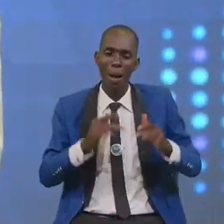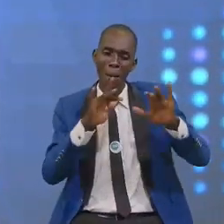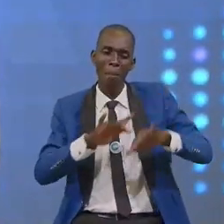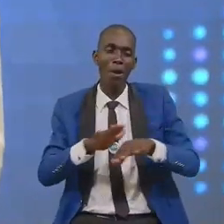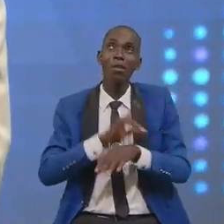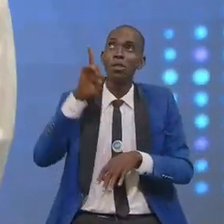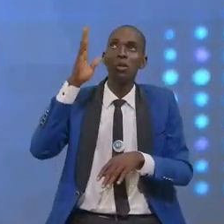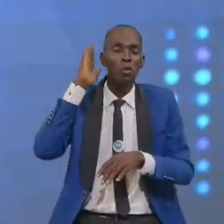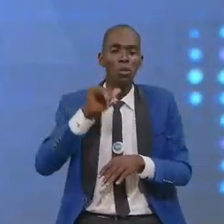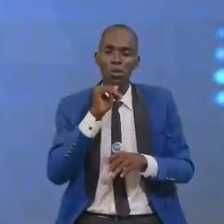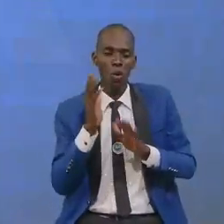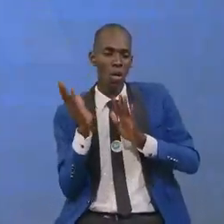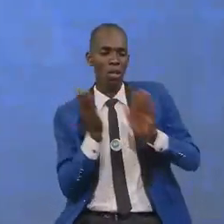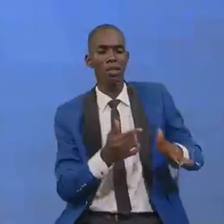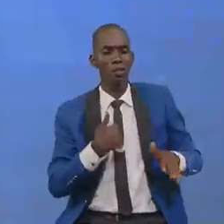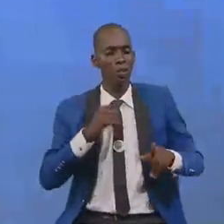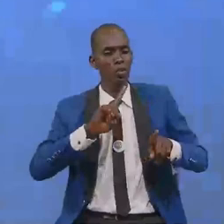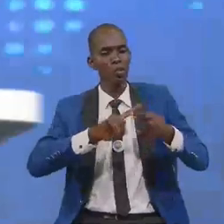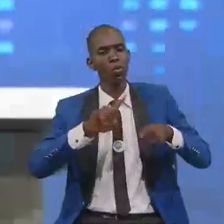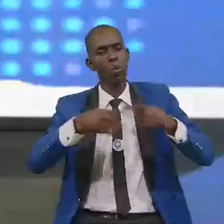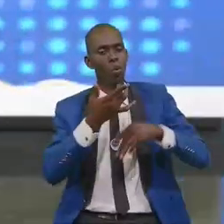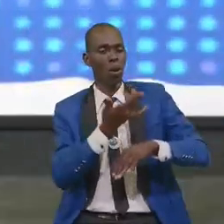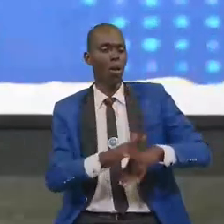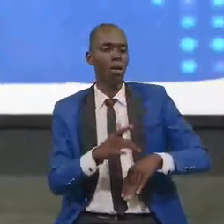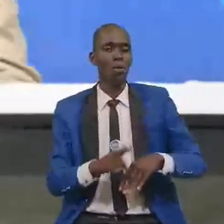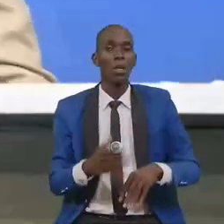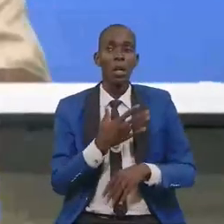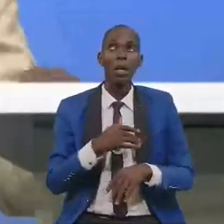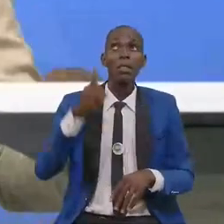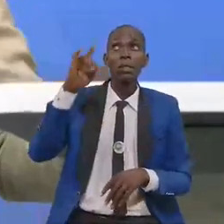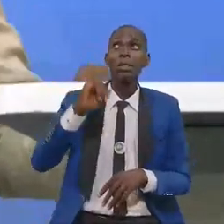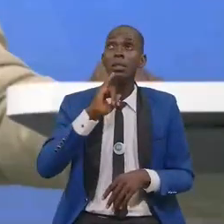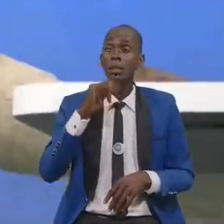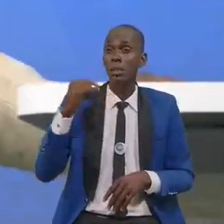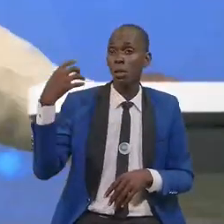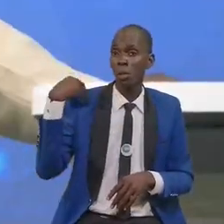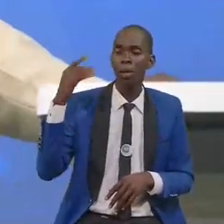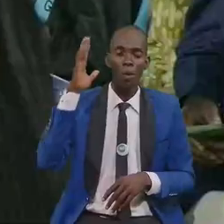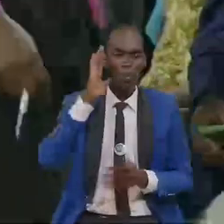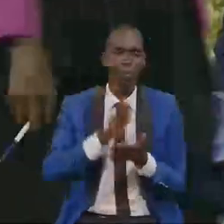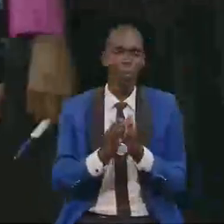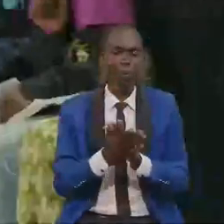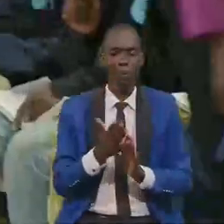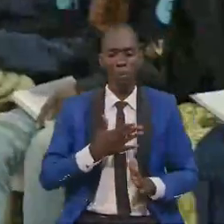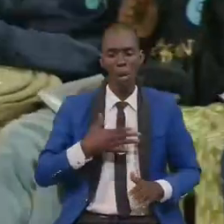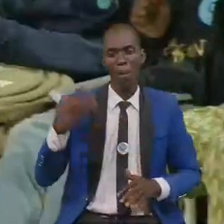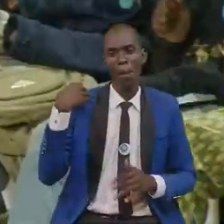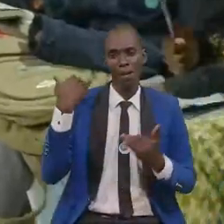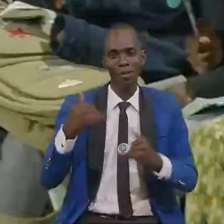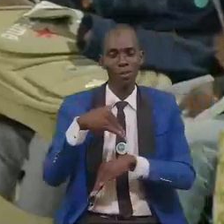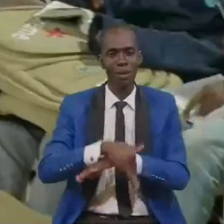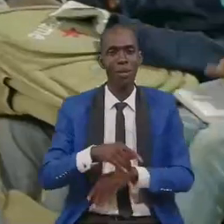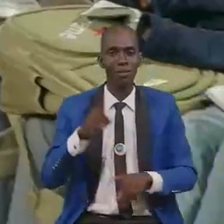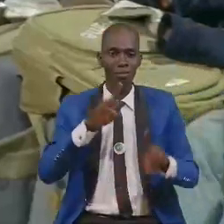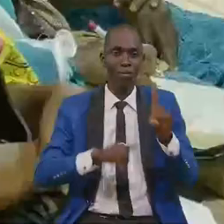me laisser repartir les mêmes vides il est le maître et il sera mon maître ce soir il deviendra ton